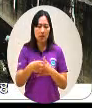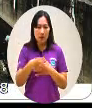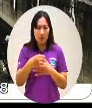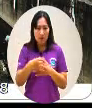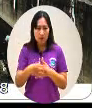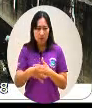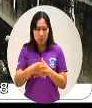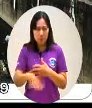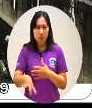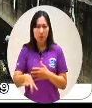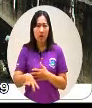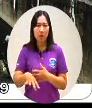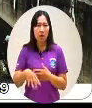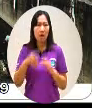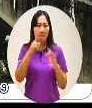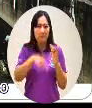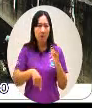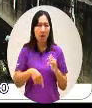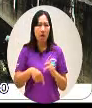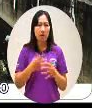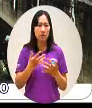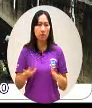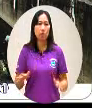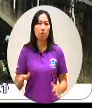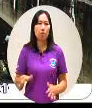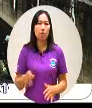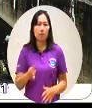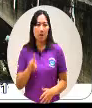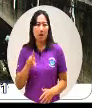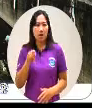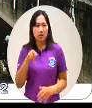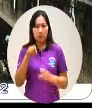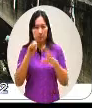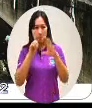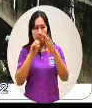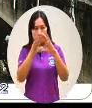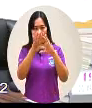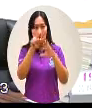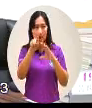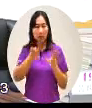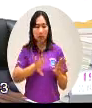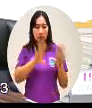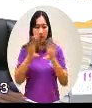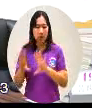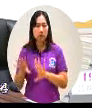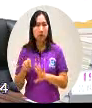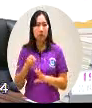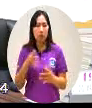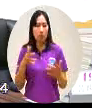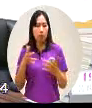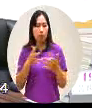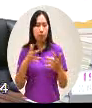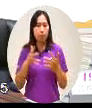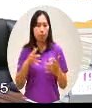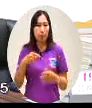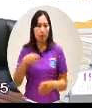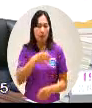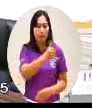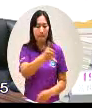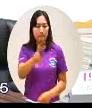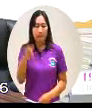处、干部局者，会当透过今仔日的画面吼，的咨询，啊来做一个会勘，甲这段全